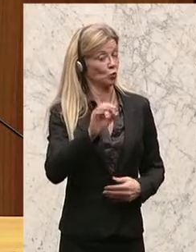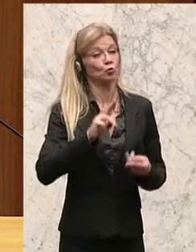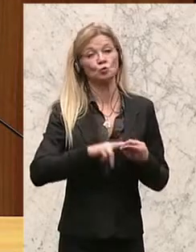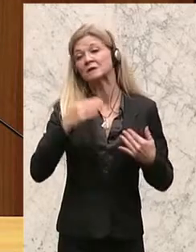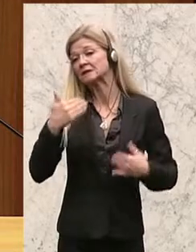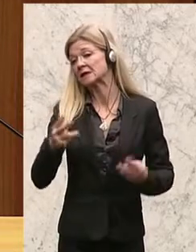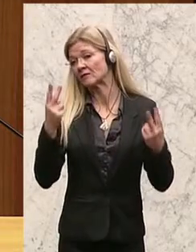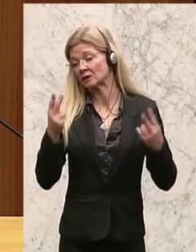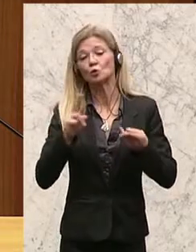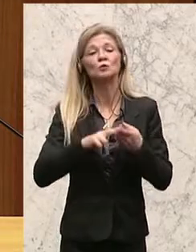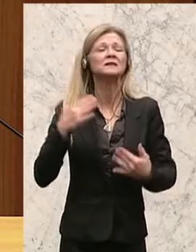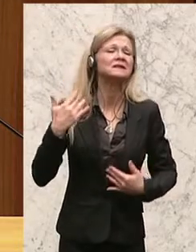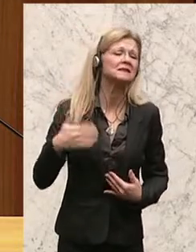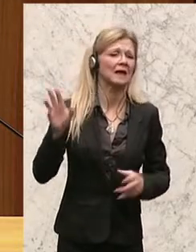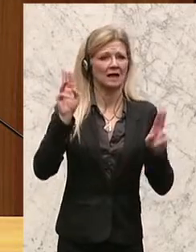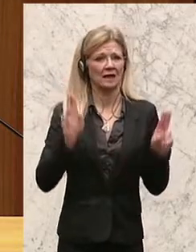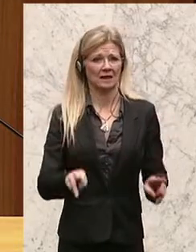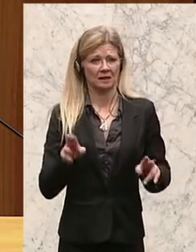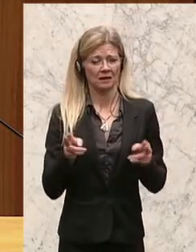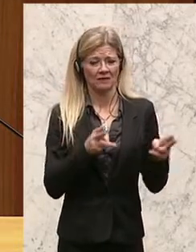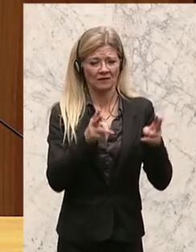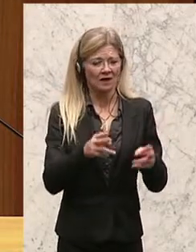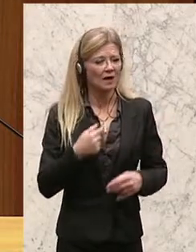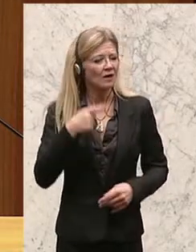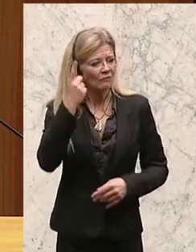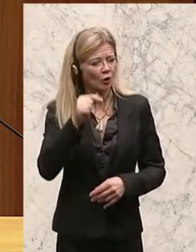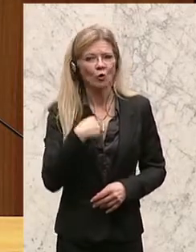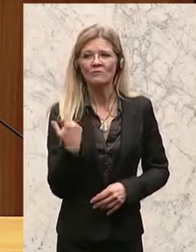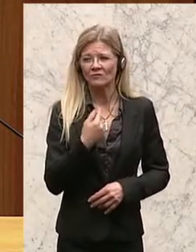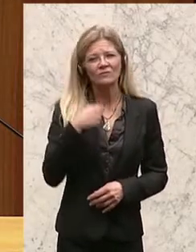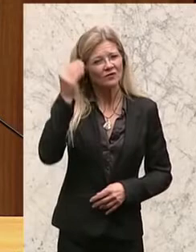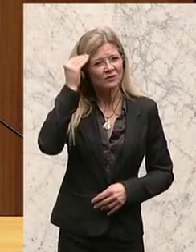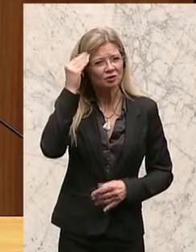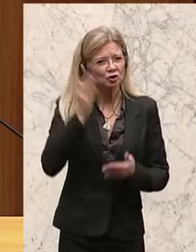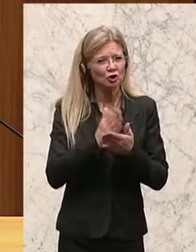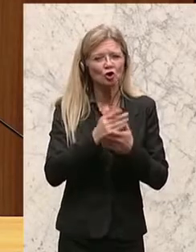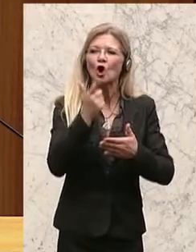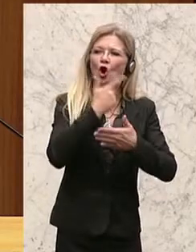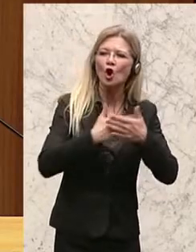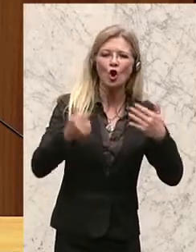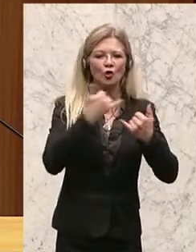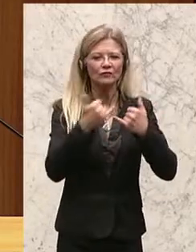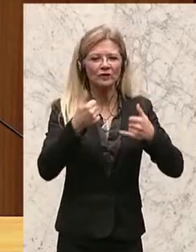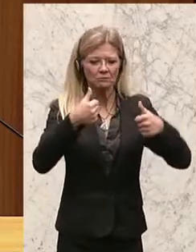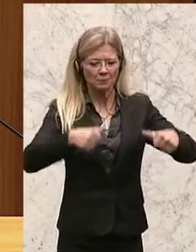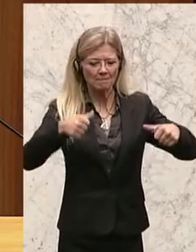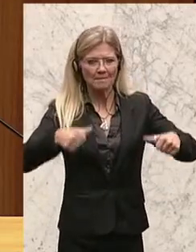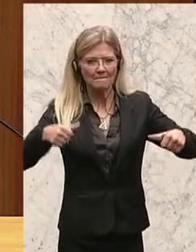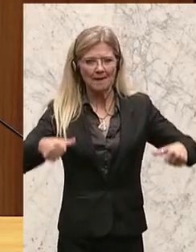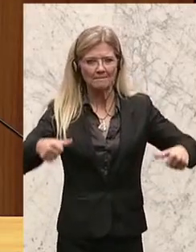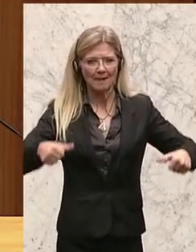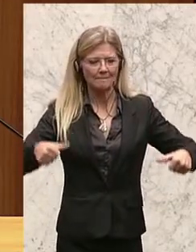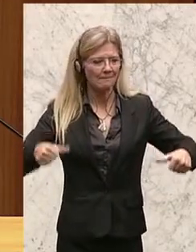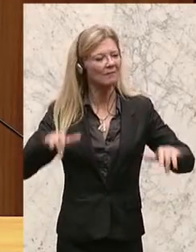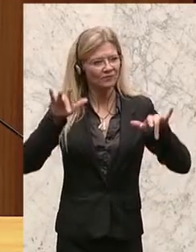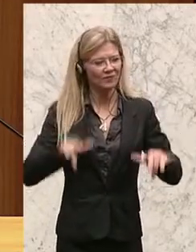einen sehr richtigen Weg. Denn eines, und das wissen wir, Lohndumping findet in Österreich statt. Und ich höre ja förmlich schon, dass jetzt wieder aus allen Seiten kommen